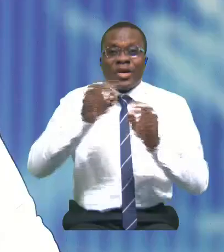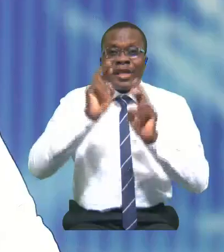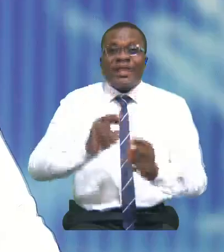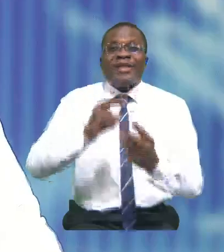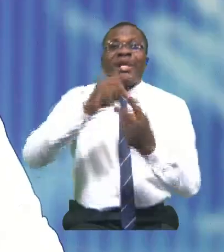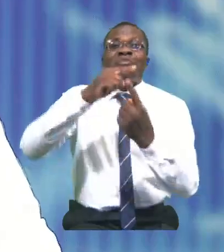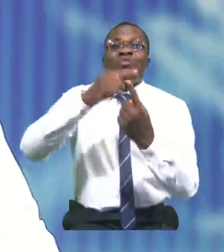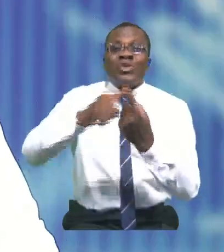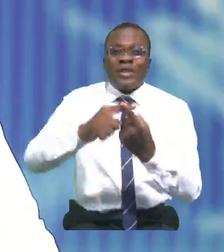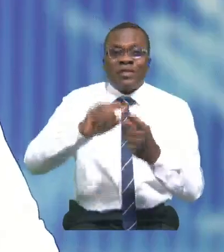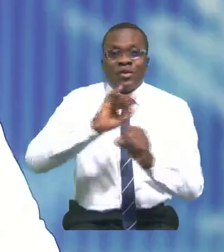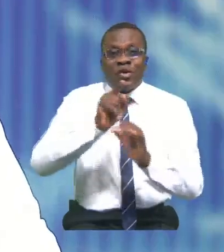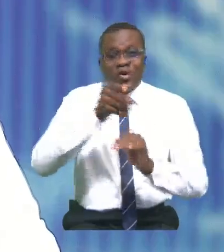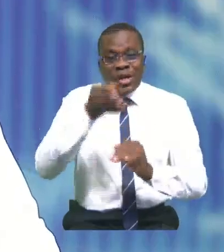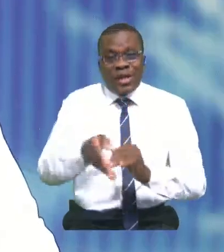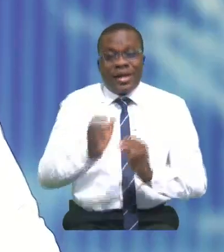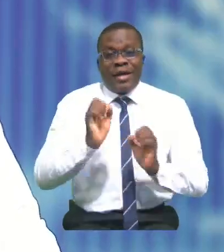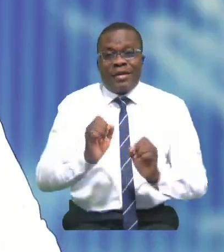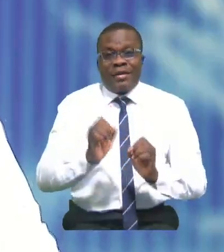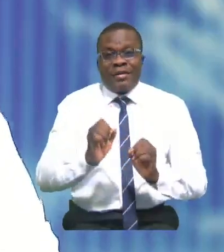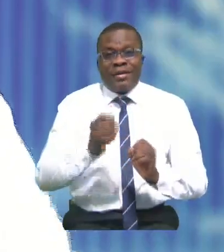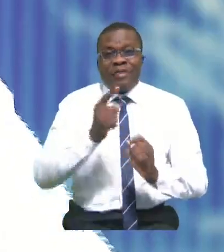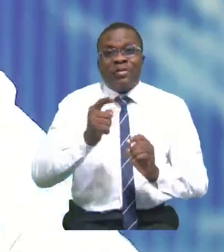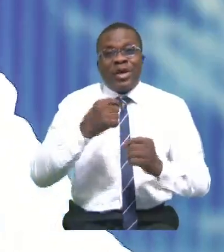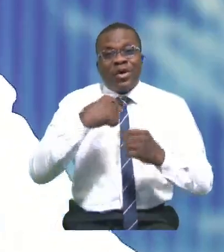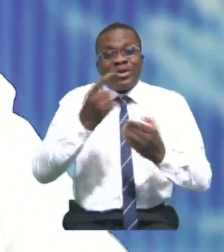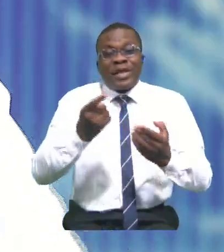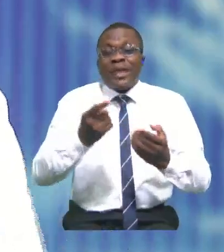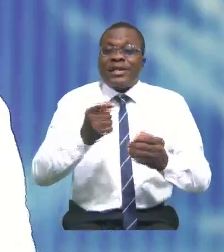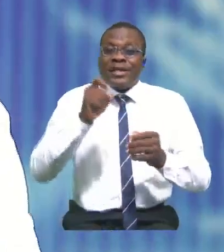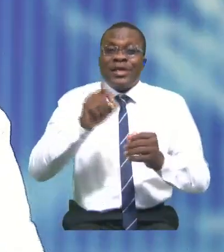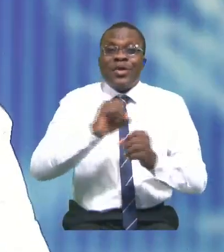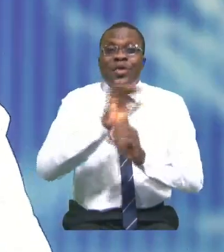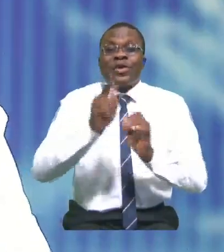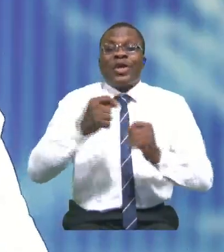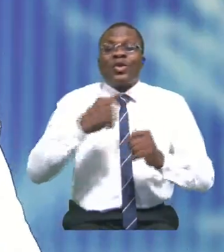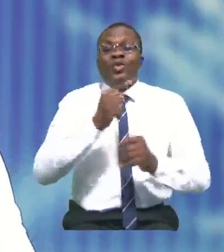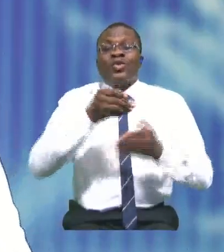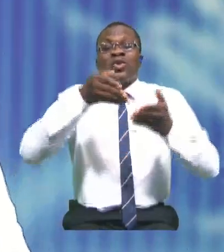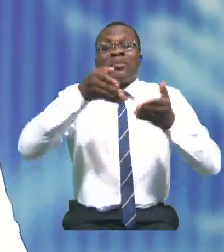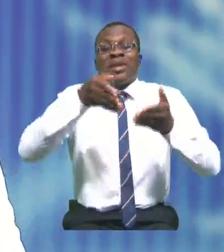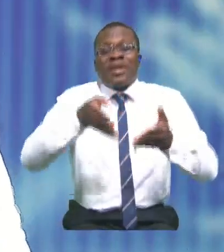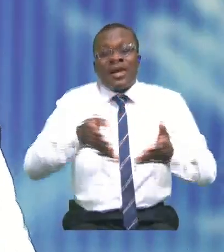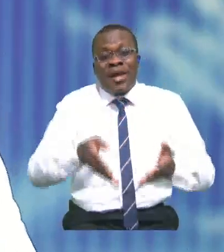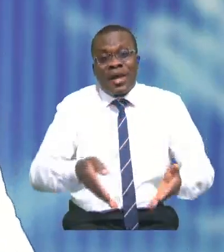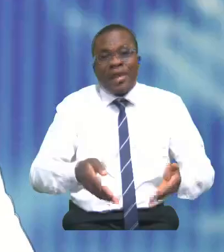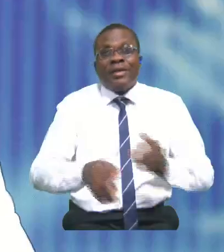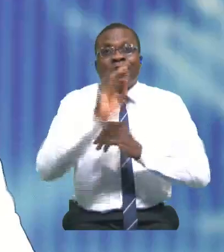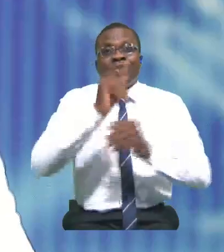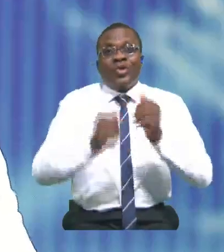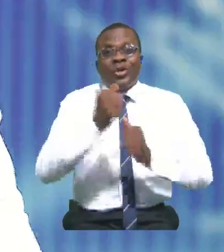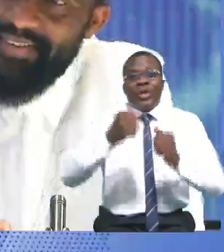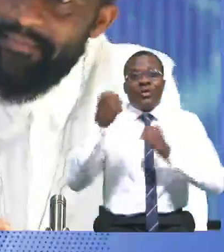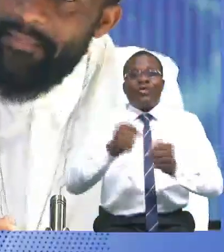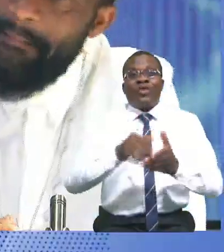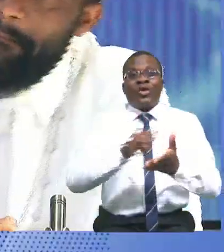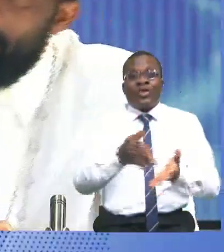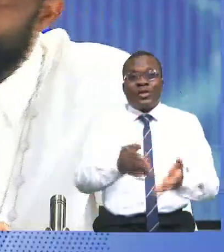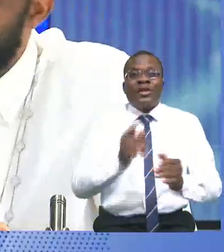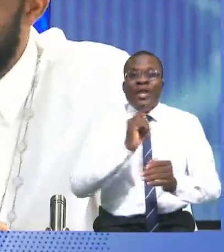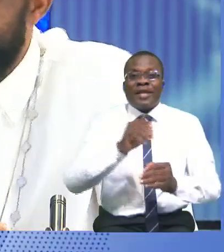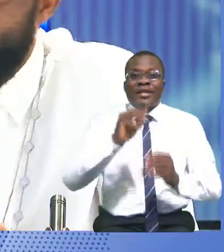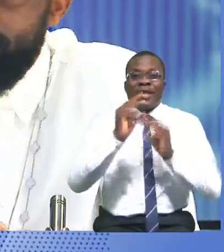corona est là mais on doit dire au corona que nous sommes là aussi voilà voilà Dieu est plus fort que ça est-ce qu'il y a un message en